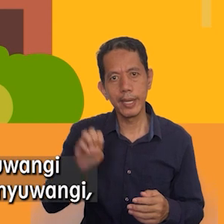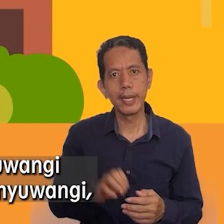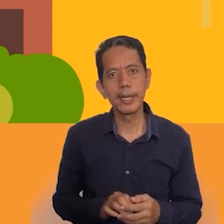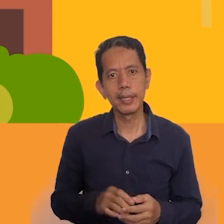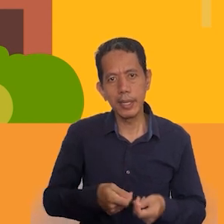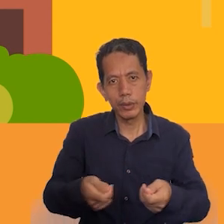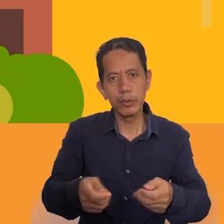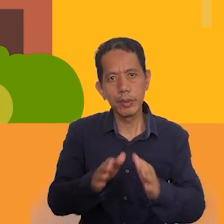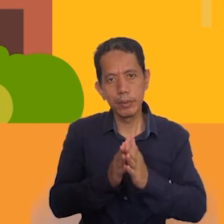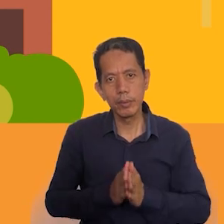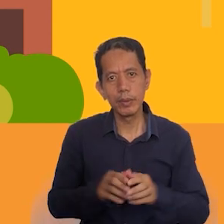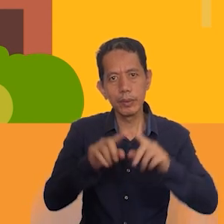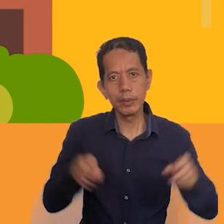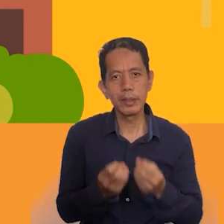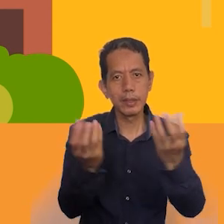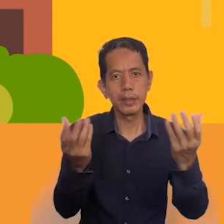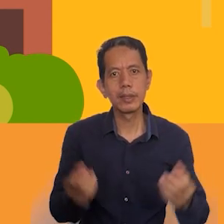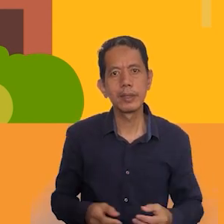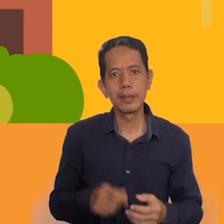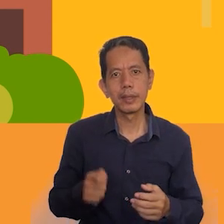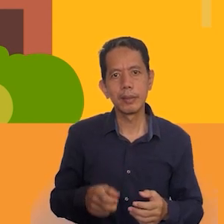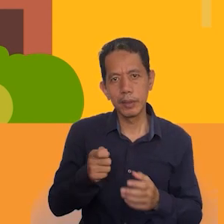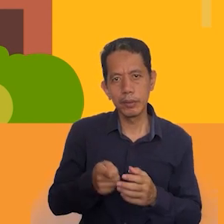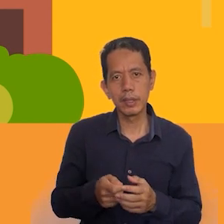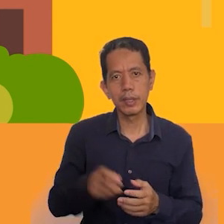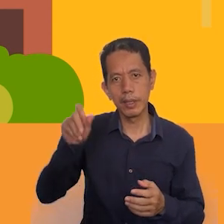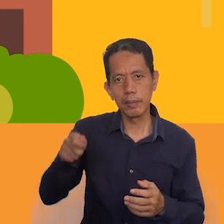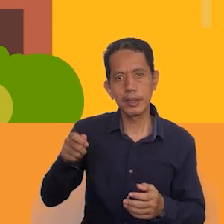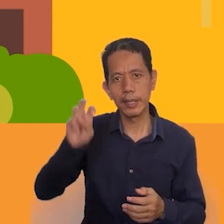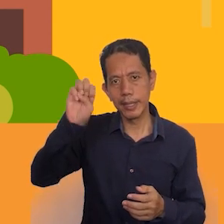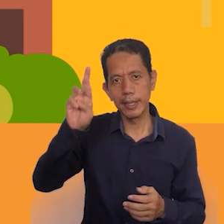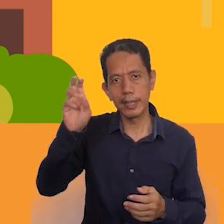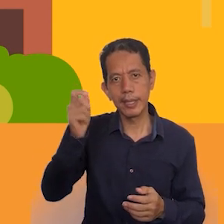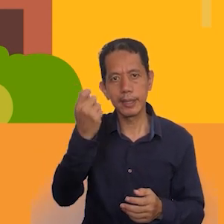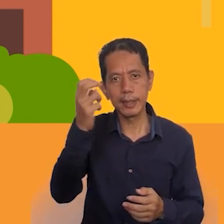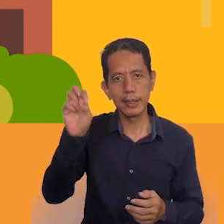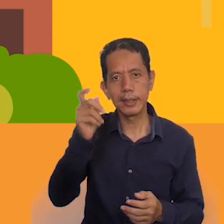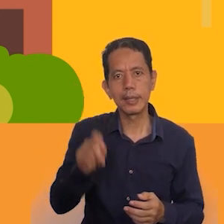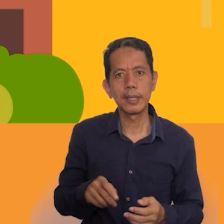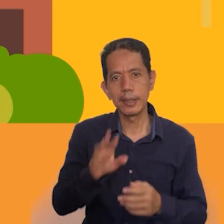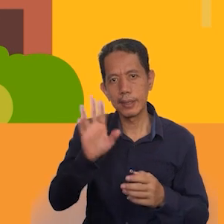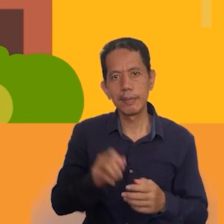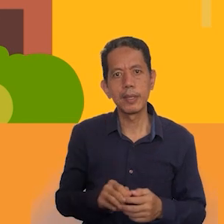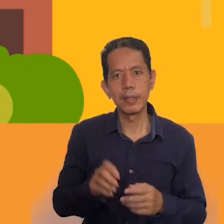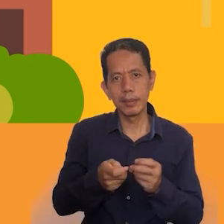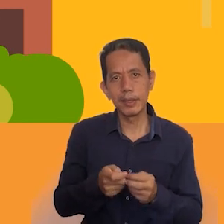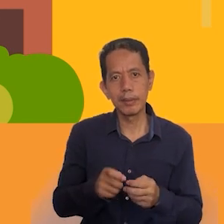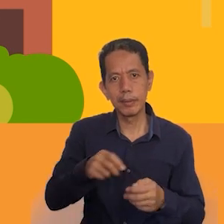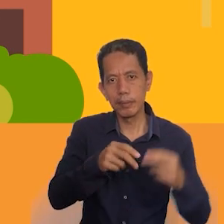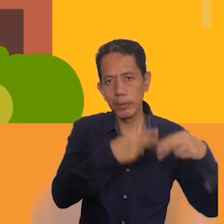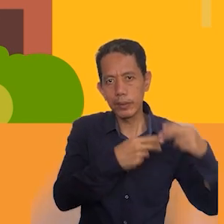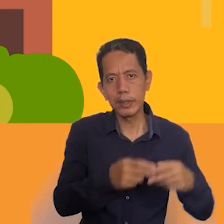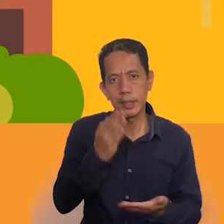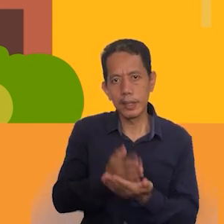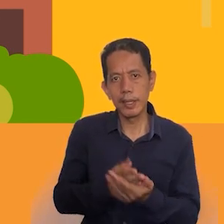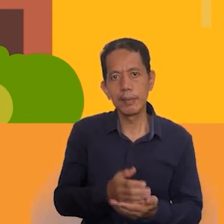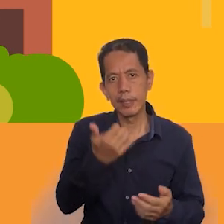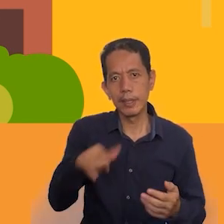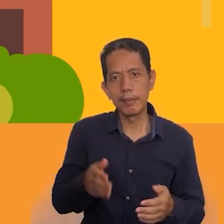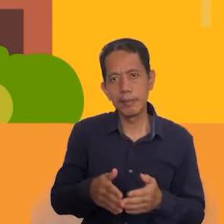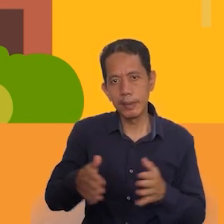Bone, ajukan permohonan surat keterangan dengan menggunakan aplikasi Era Terang tanpa mengalami